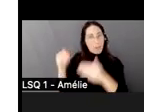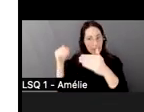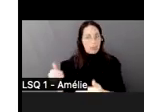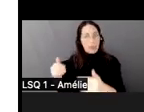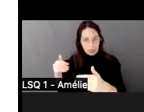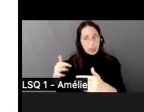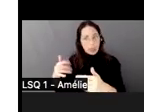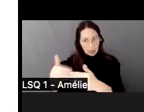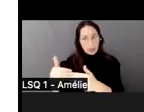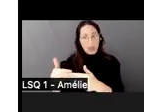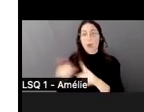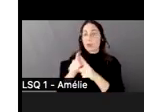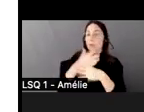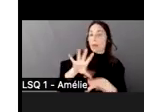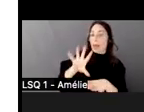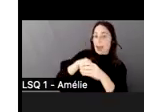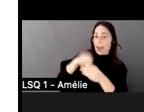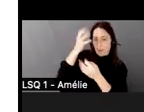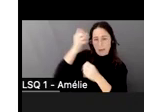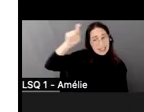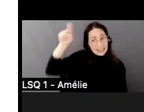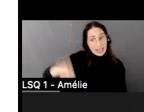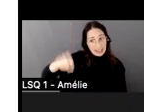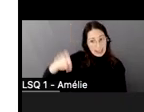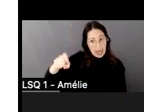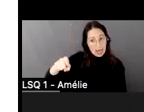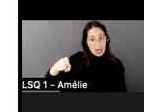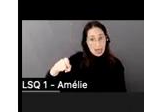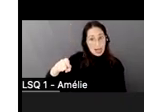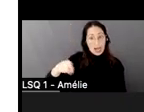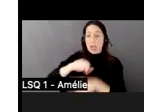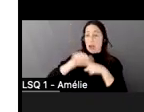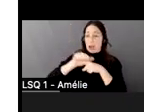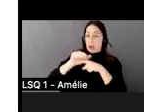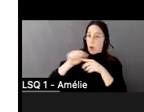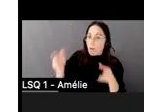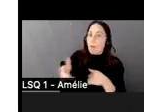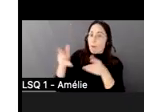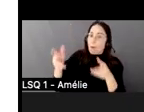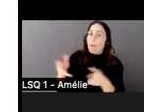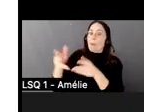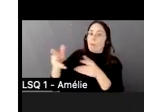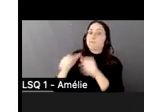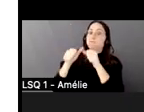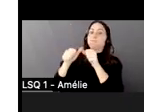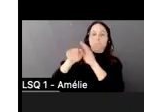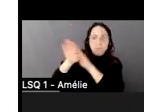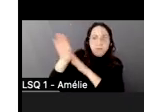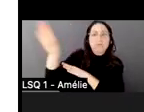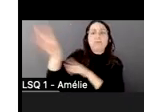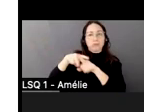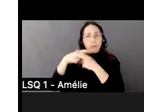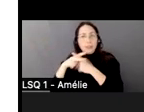Un cours qui fournit des informations essentielles avec des pratiques prometteuses, des outils et